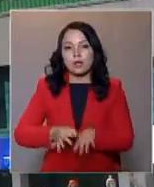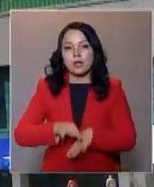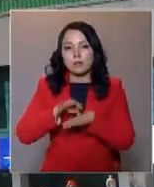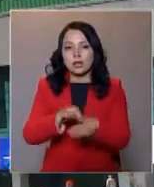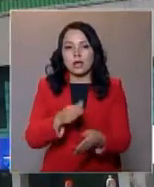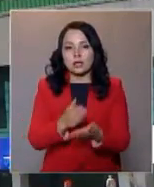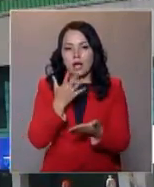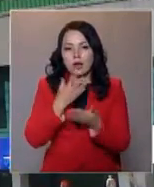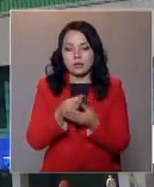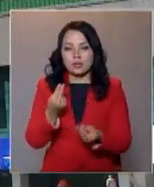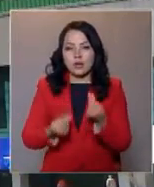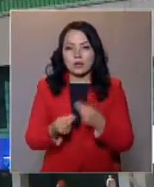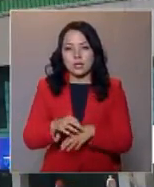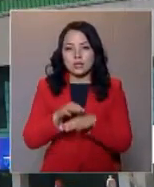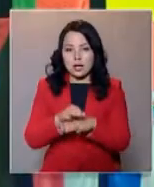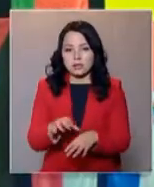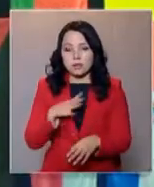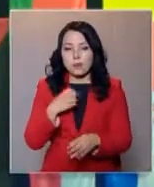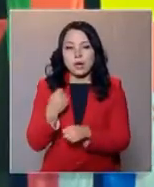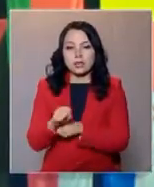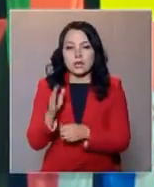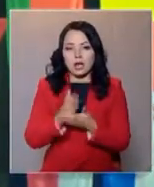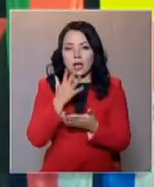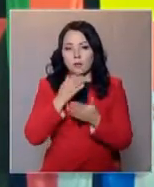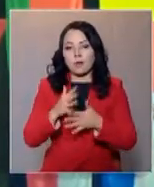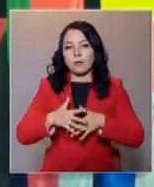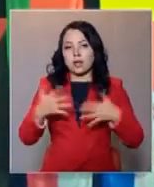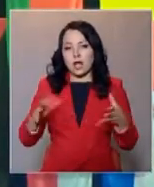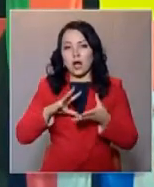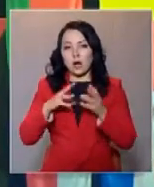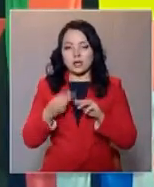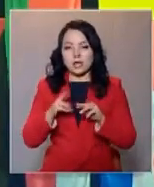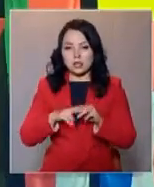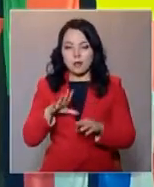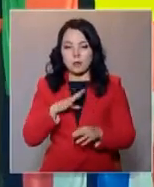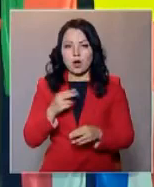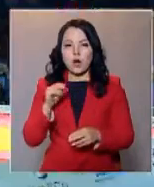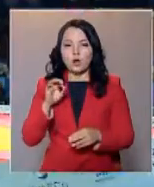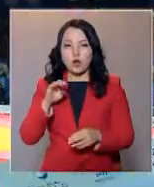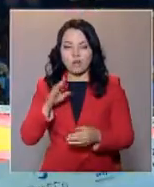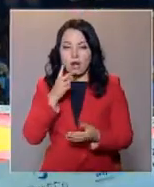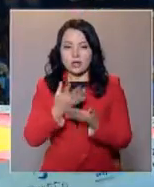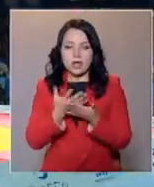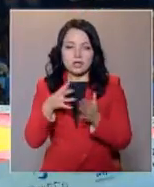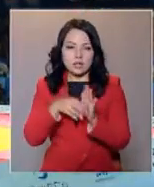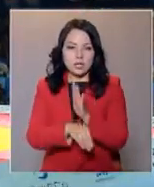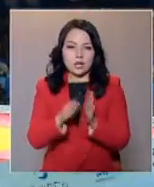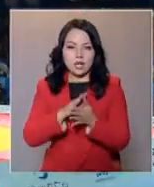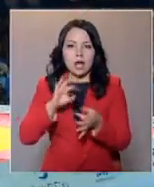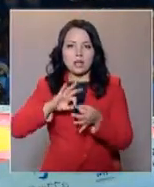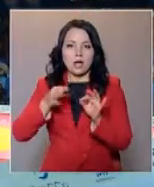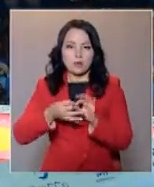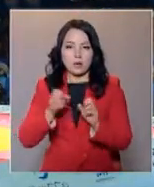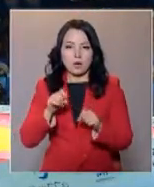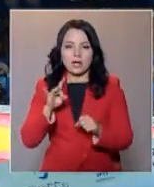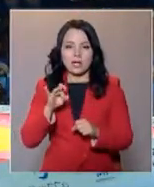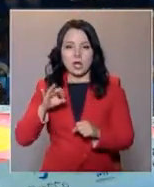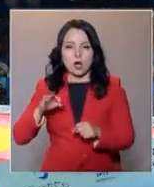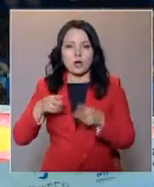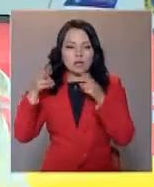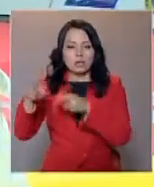проходит в преддверии Олимпийских игр. За победу можно получить максимальное количество очков и войти в число участников Олимпиады в Рио